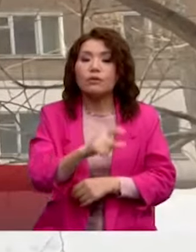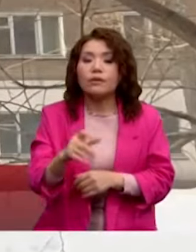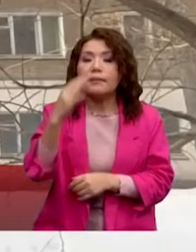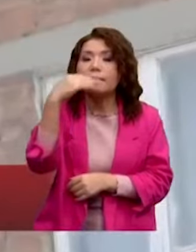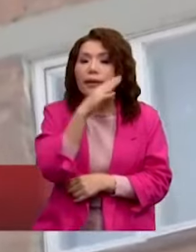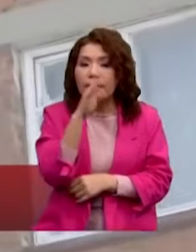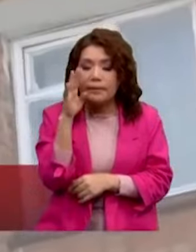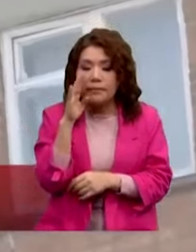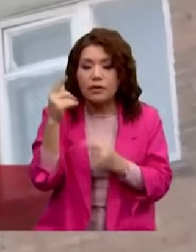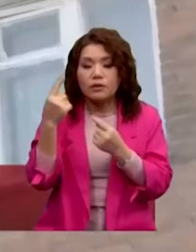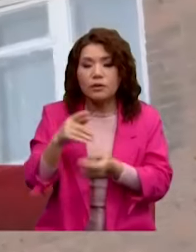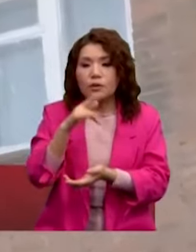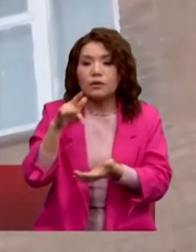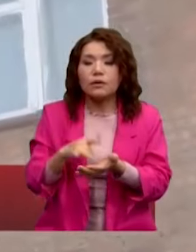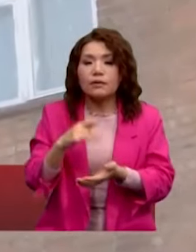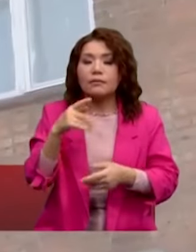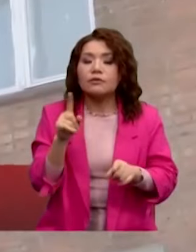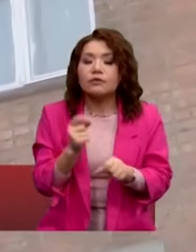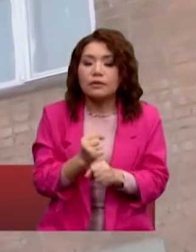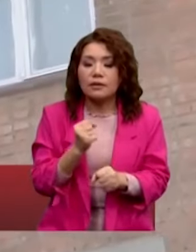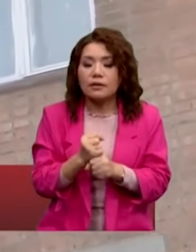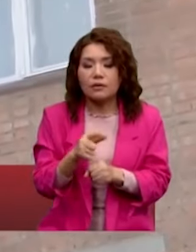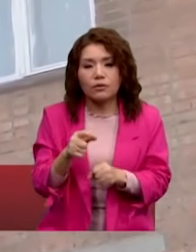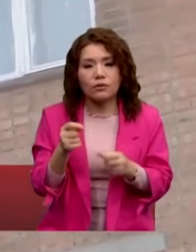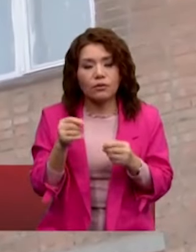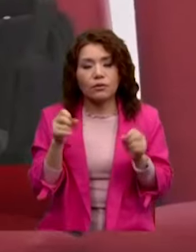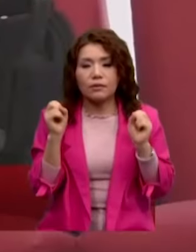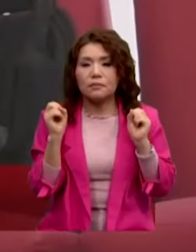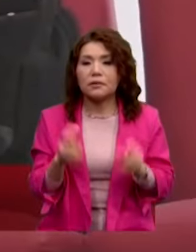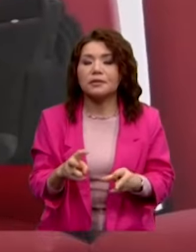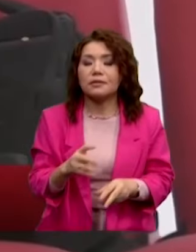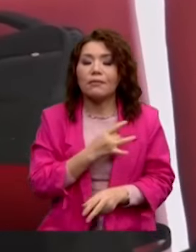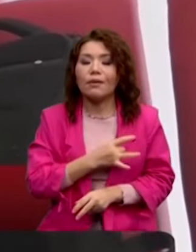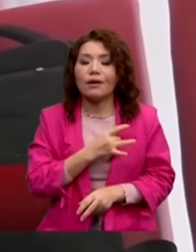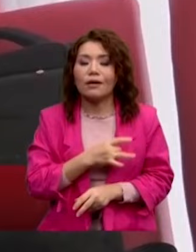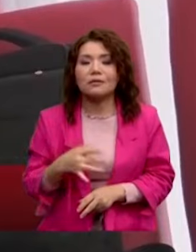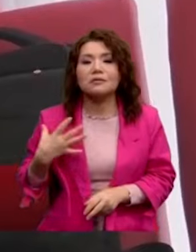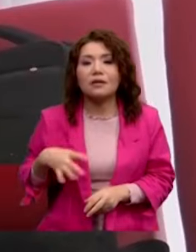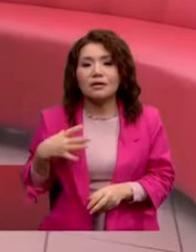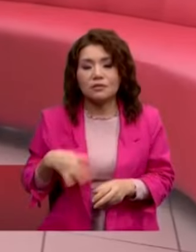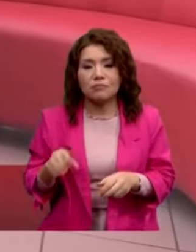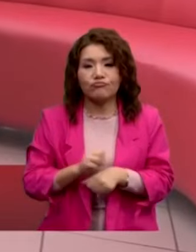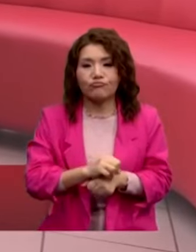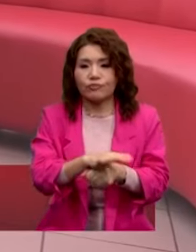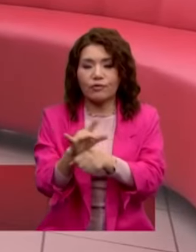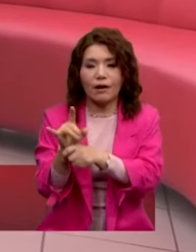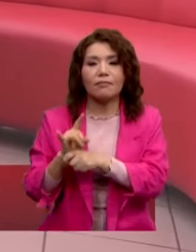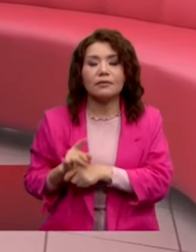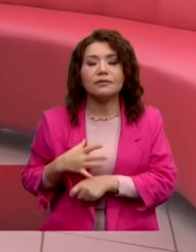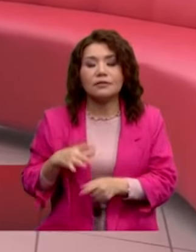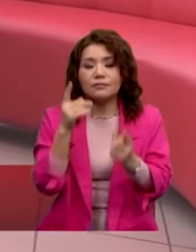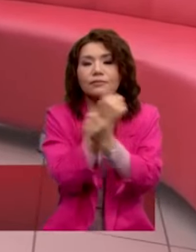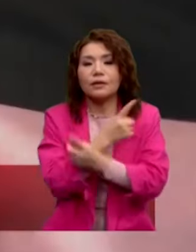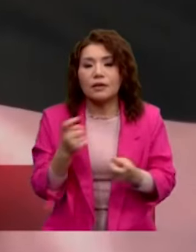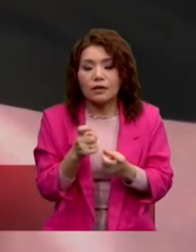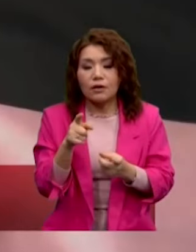родители иногородних студентов. Манипуляция очень злая. Тут возникает вопрос, кто и зачем это делает. Эксперты говорят, что